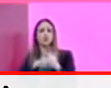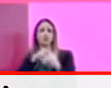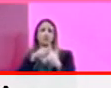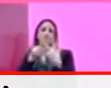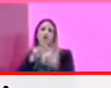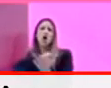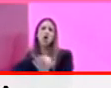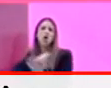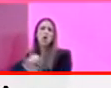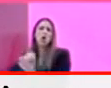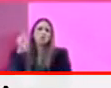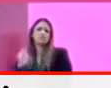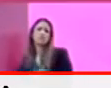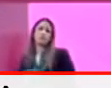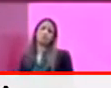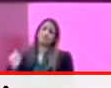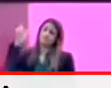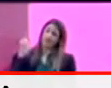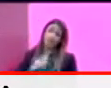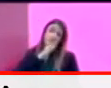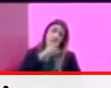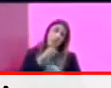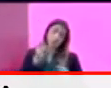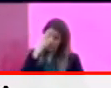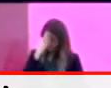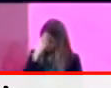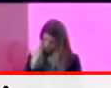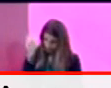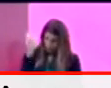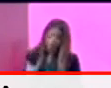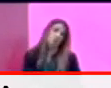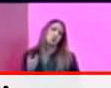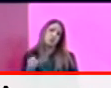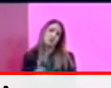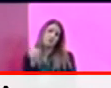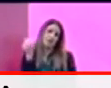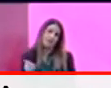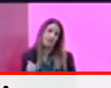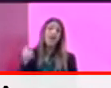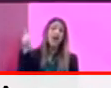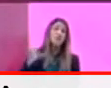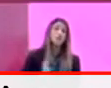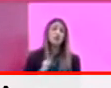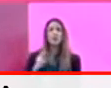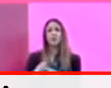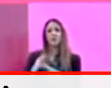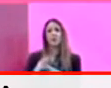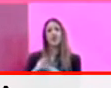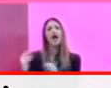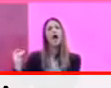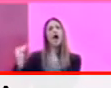όμως εδώ, ως πολιτικό χώρο, για τη Δημοκρατική Παράταξη, για το